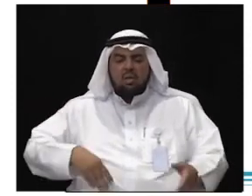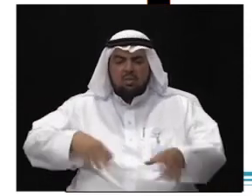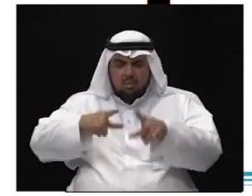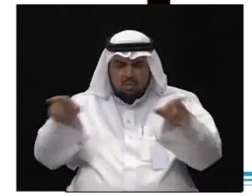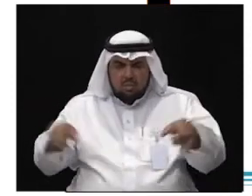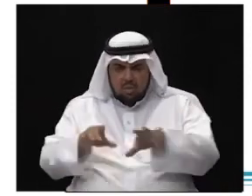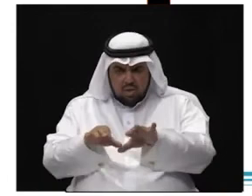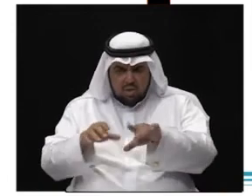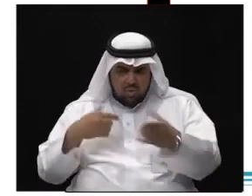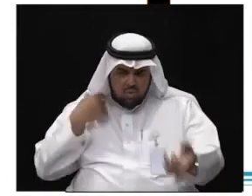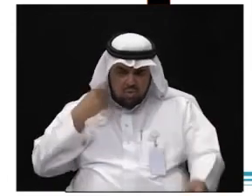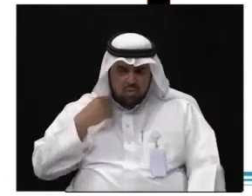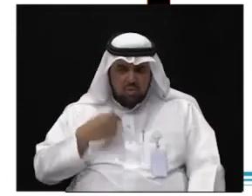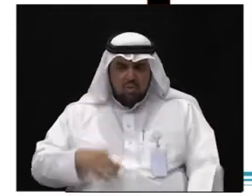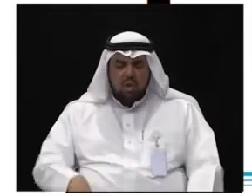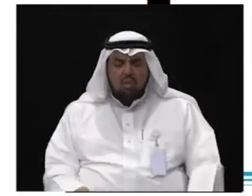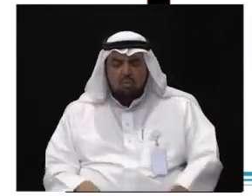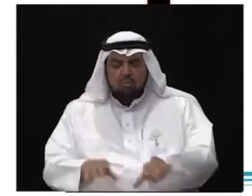الأداة. أحسنتم،